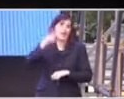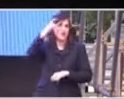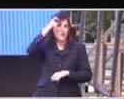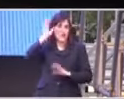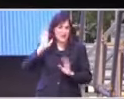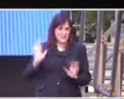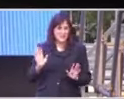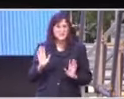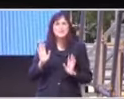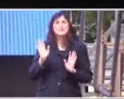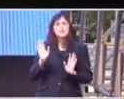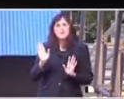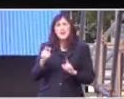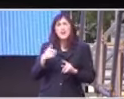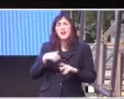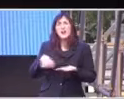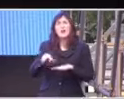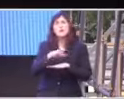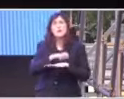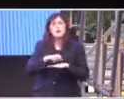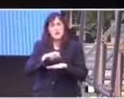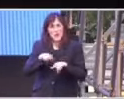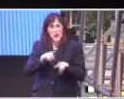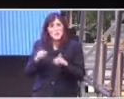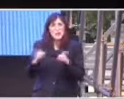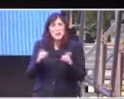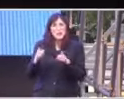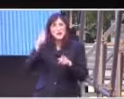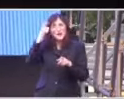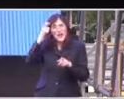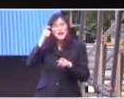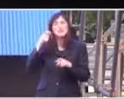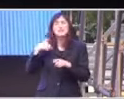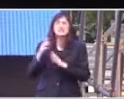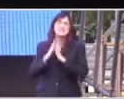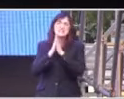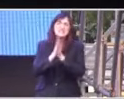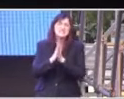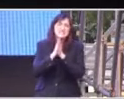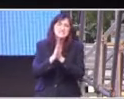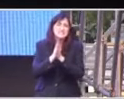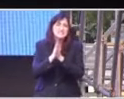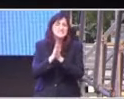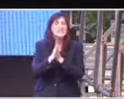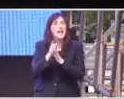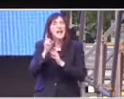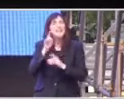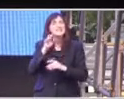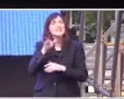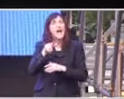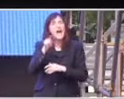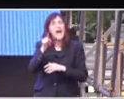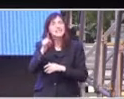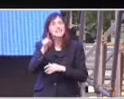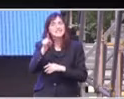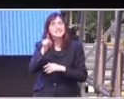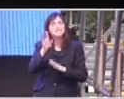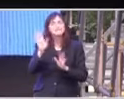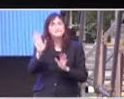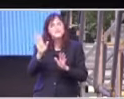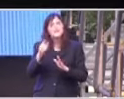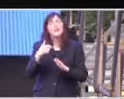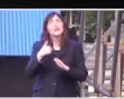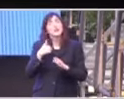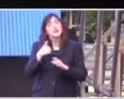ci hanno detto voi continuate a utilizzare i draghi vedete Mario Draghi non è che l'abbiamo utilizzato come noi noi